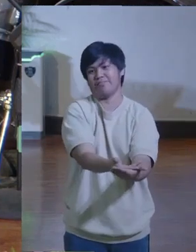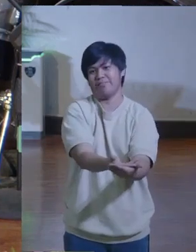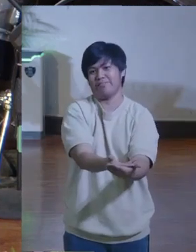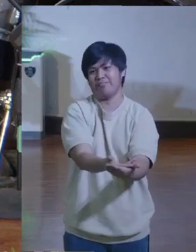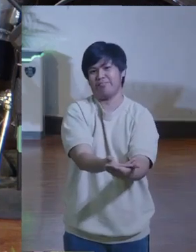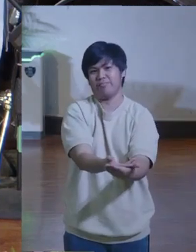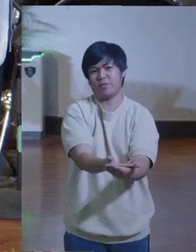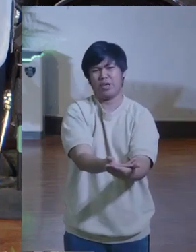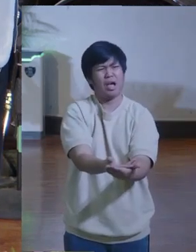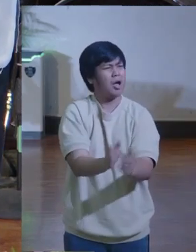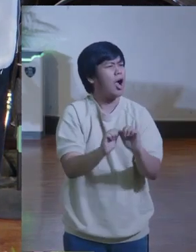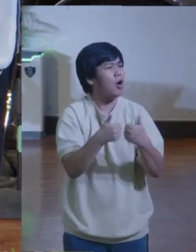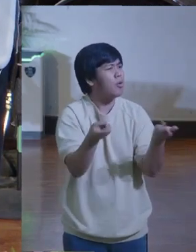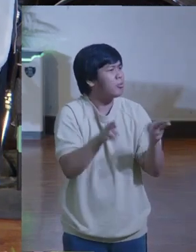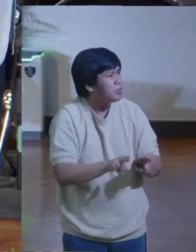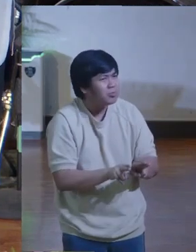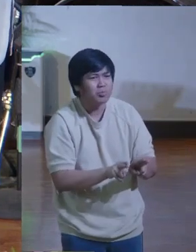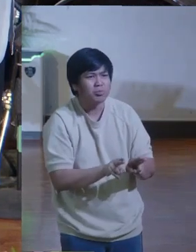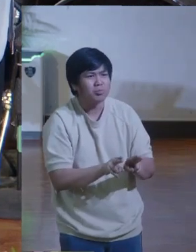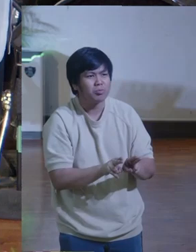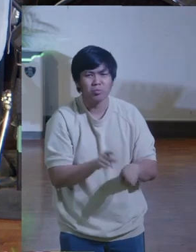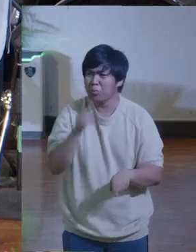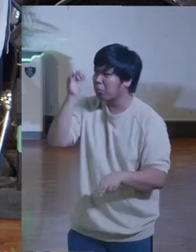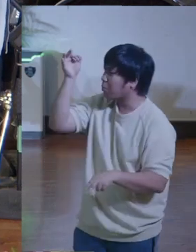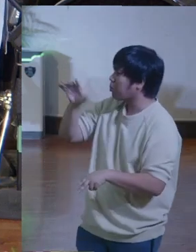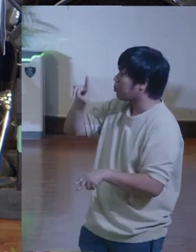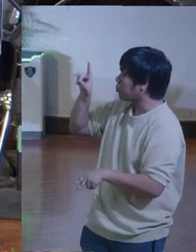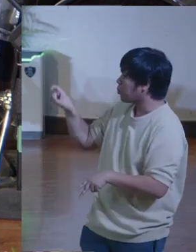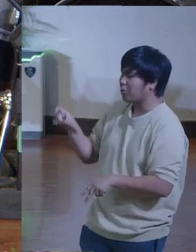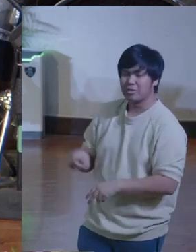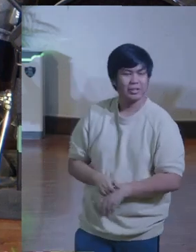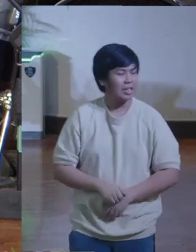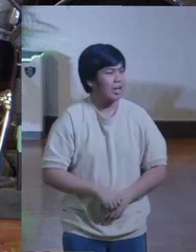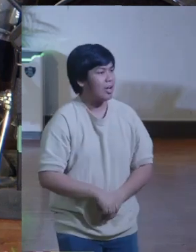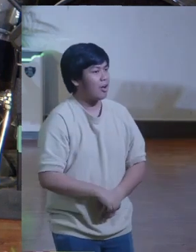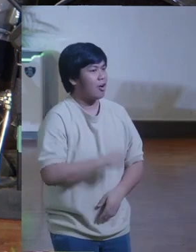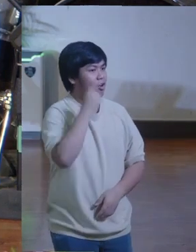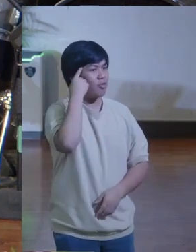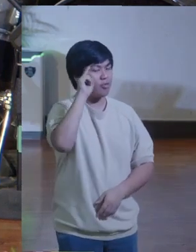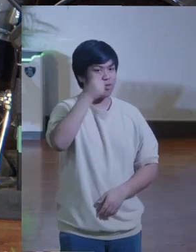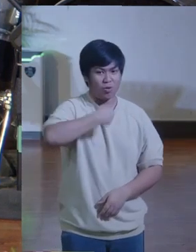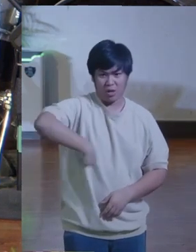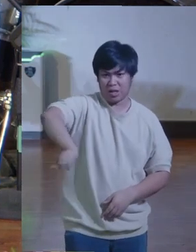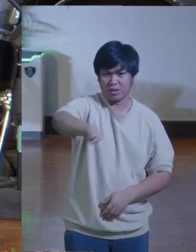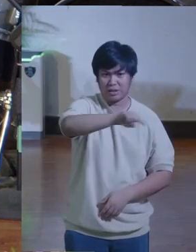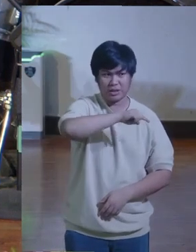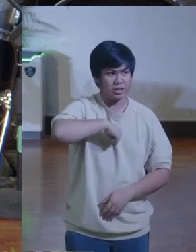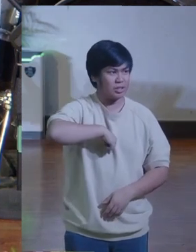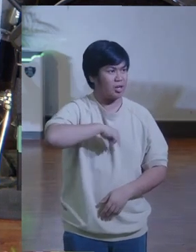come. Pero paano nangyari yun, pastor? Verse 21, For our sake,